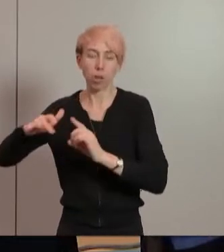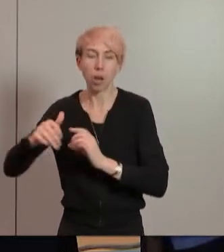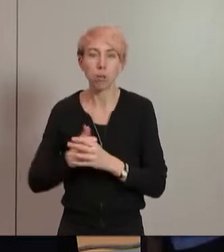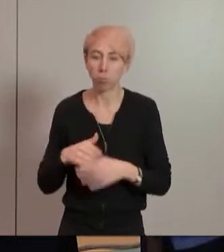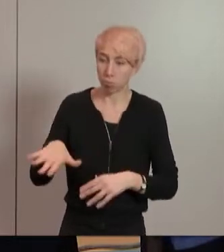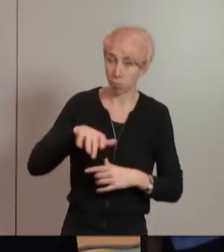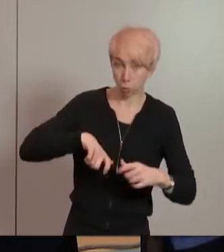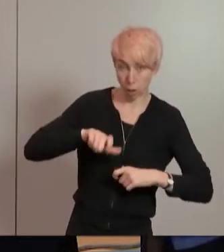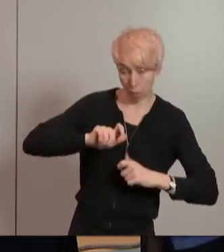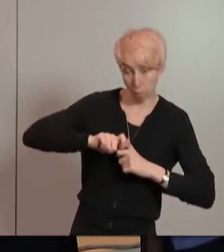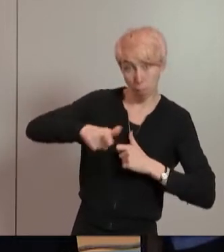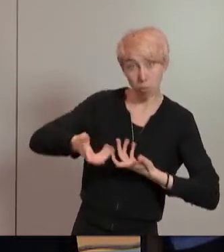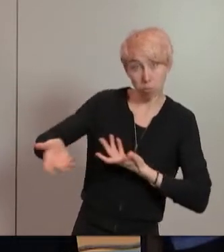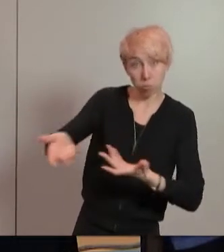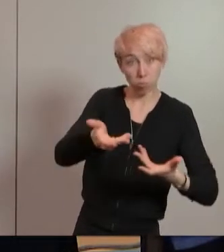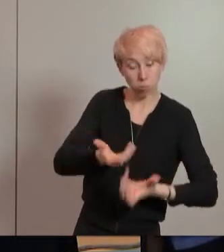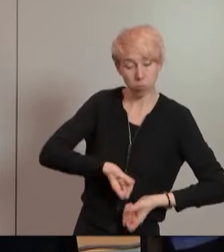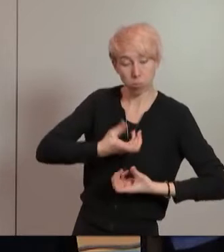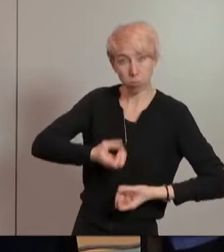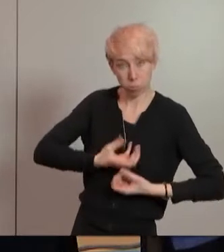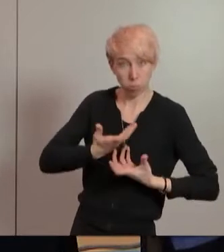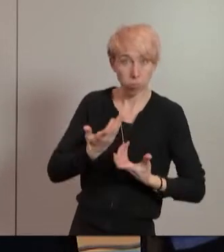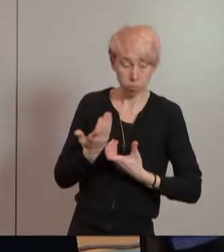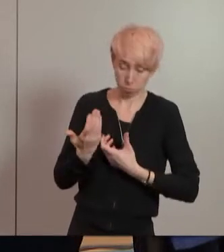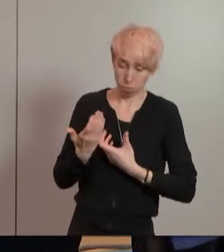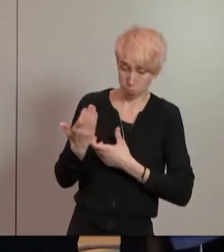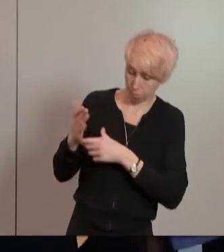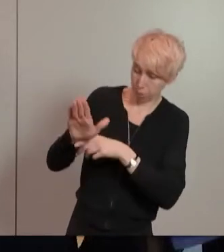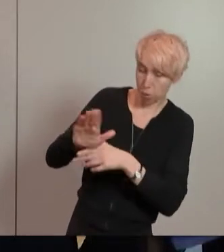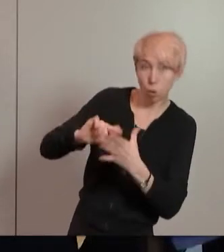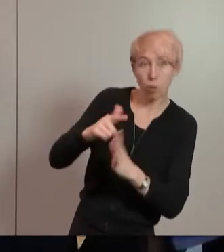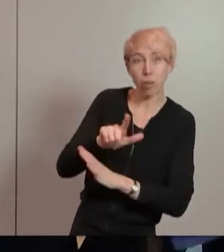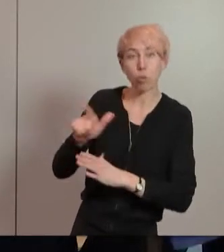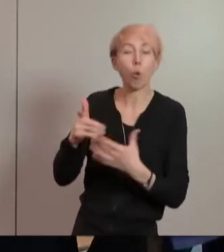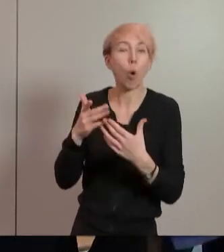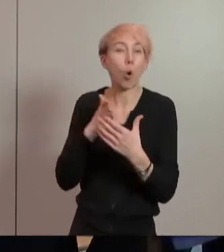Chers collègues, je vous laisse maintenant la parole afin de présenter les orientations que nous souhaitons poursuivre en 2022.